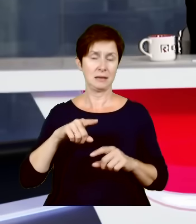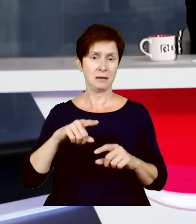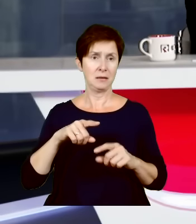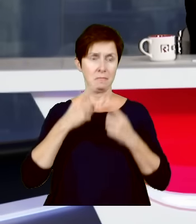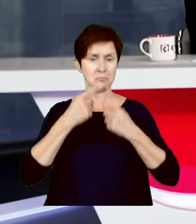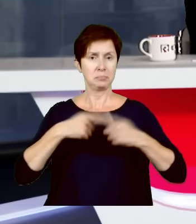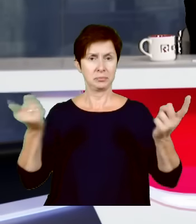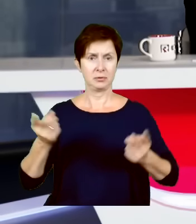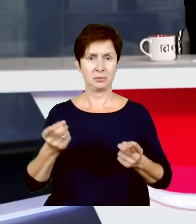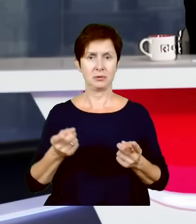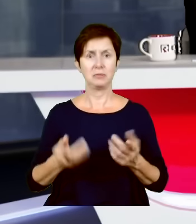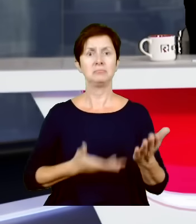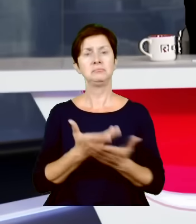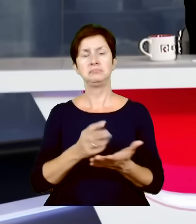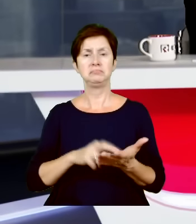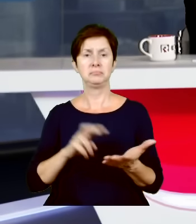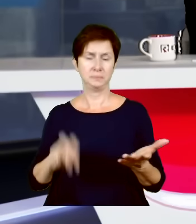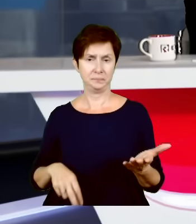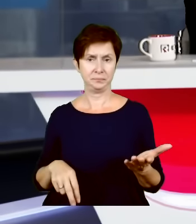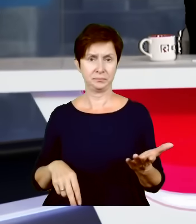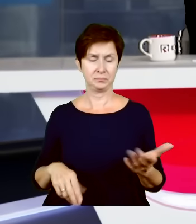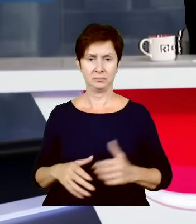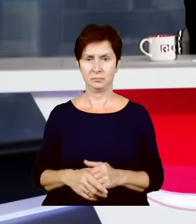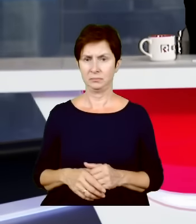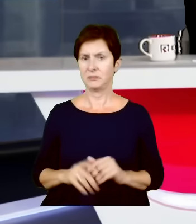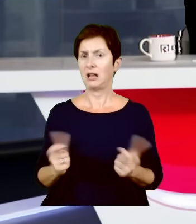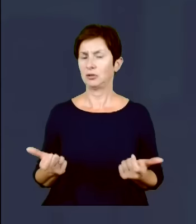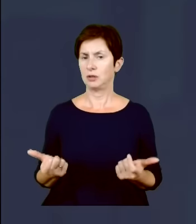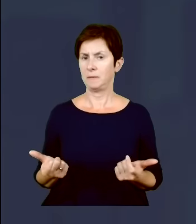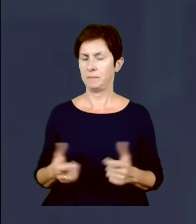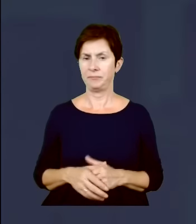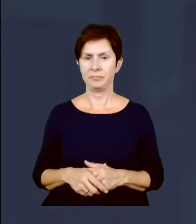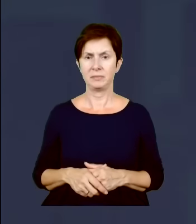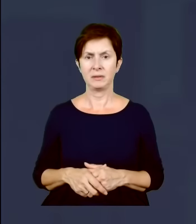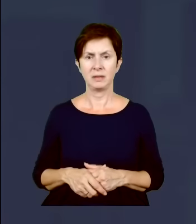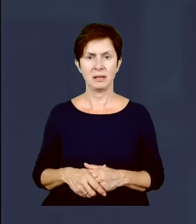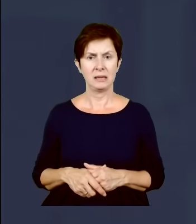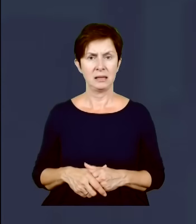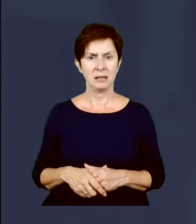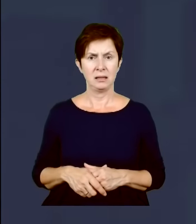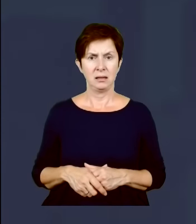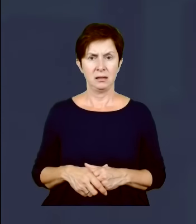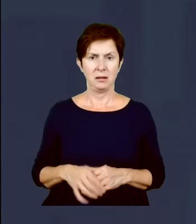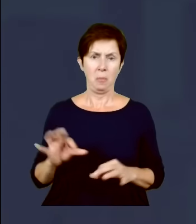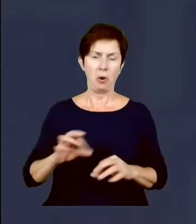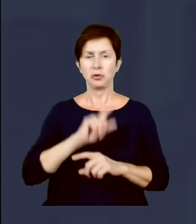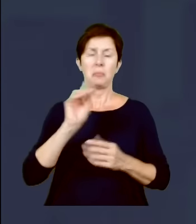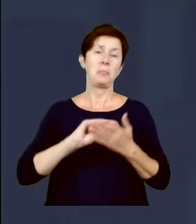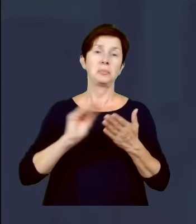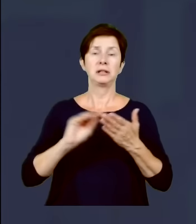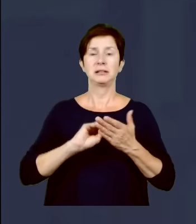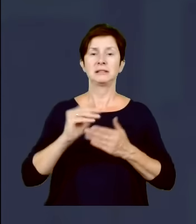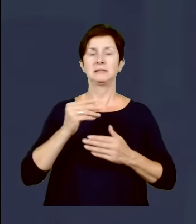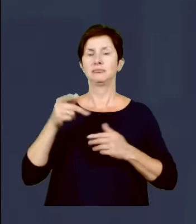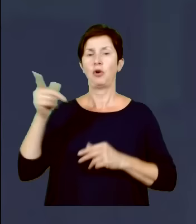co miałby napisać przepraszam Myślę że usłu media już napisały że Donald się wściekł zgodnie ze starą zasadą